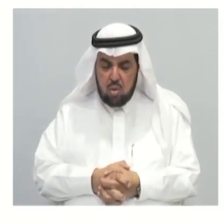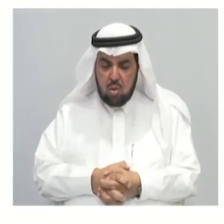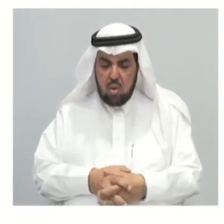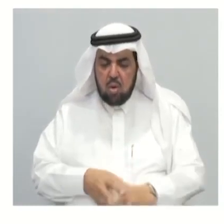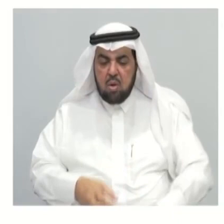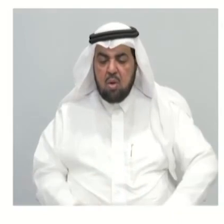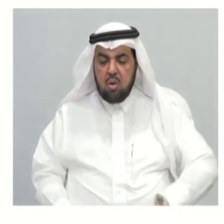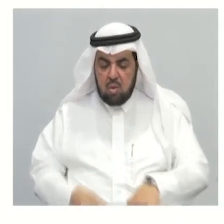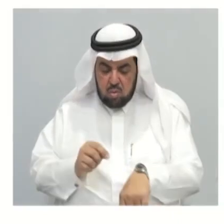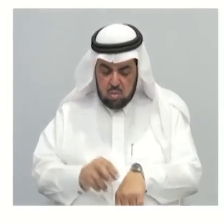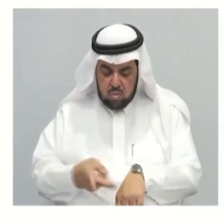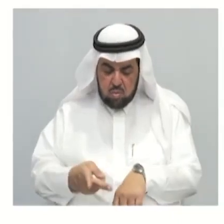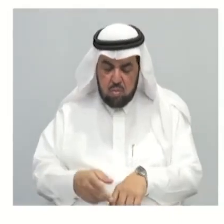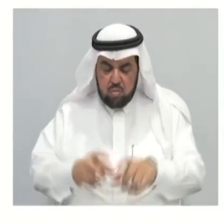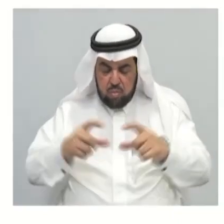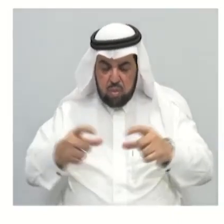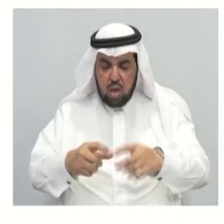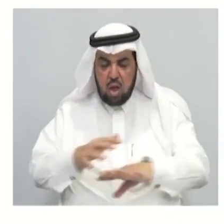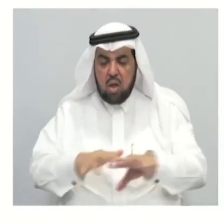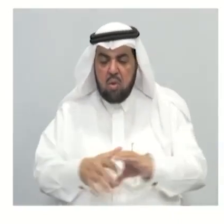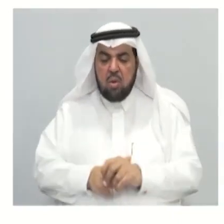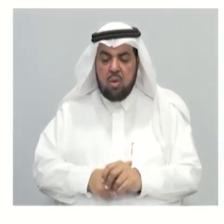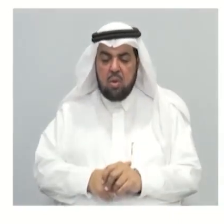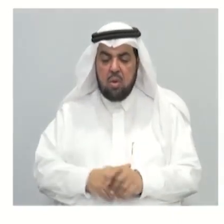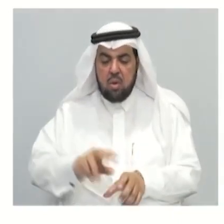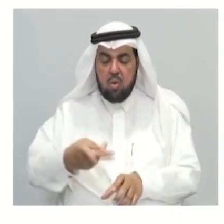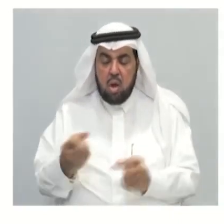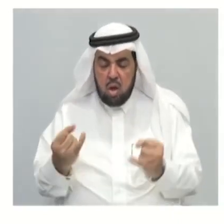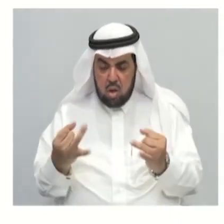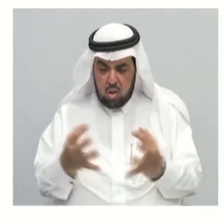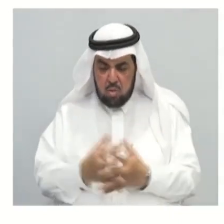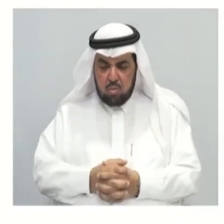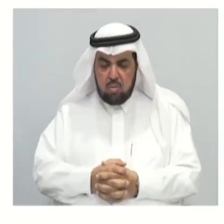الاعلى في تعديل خلايه الجدول ايضا نغير